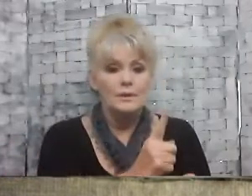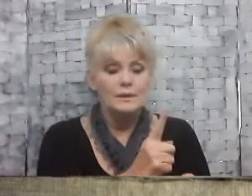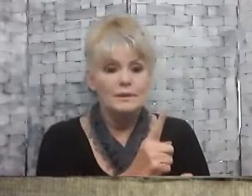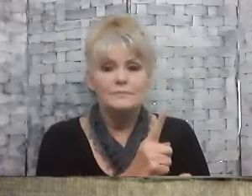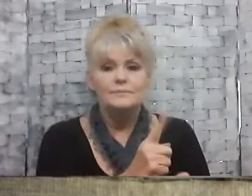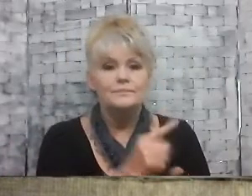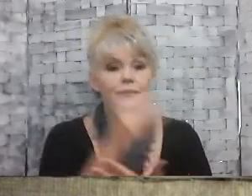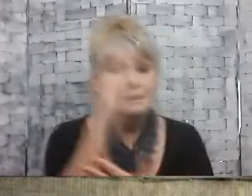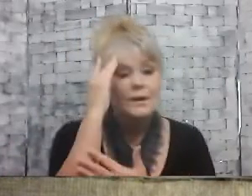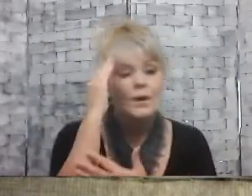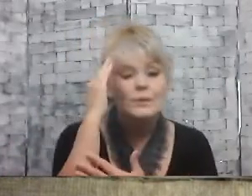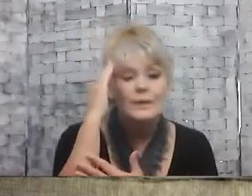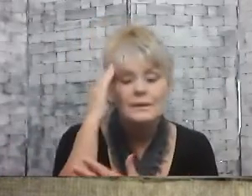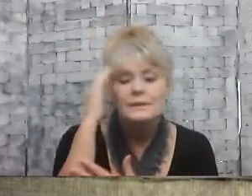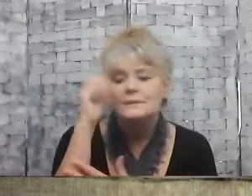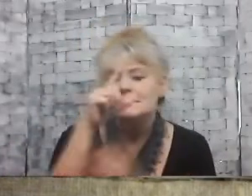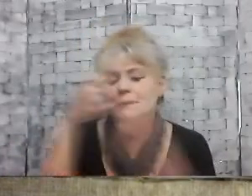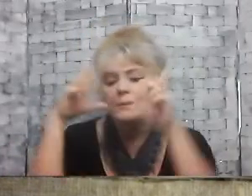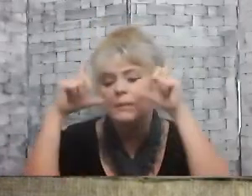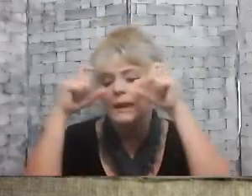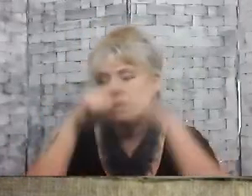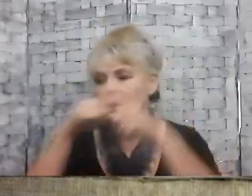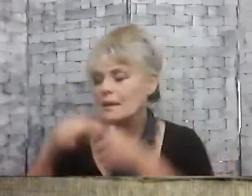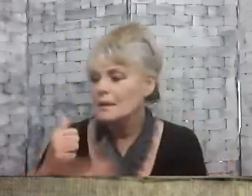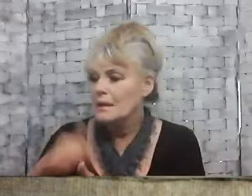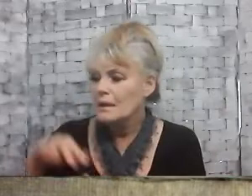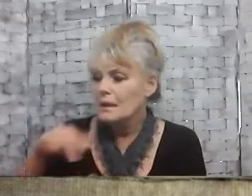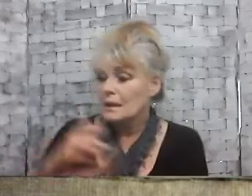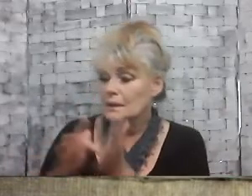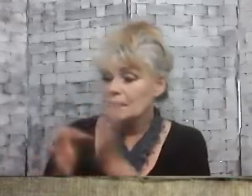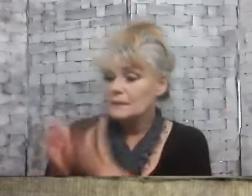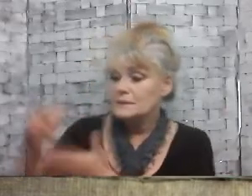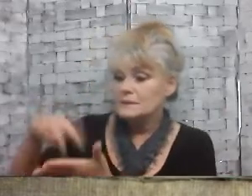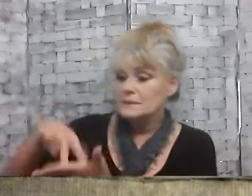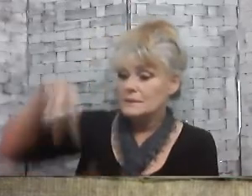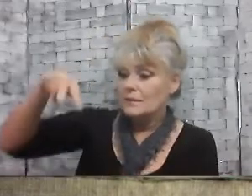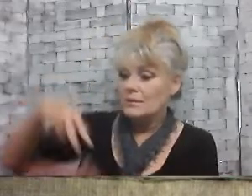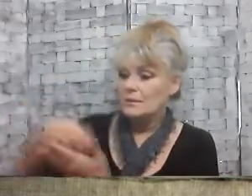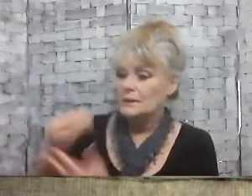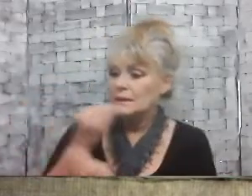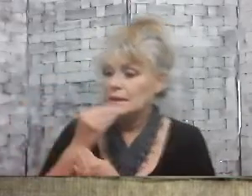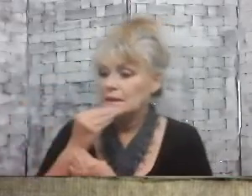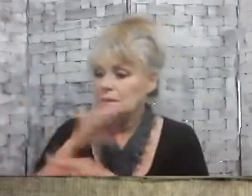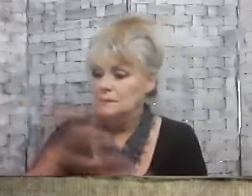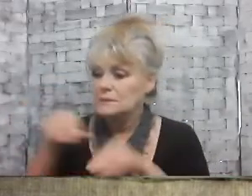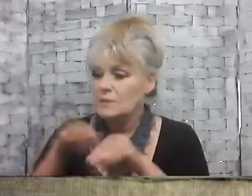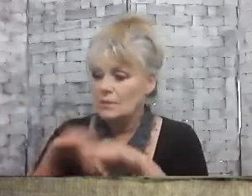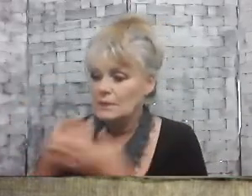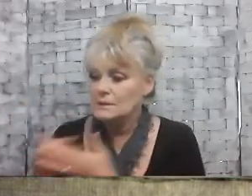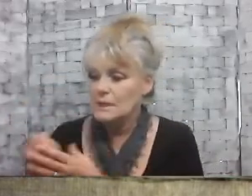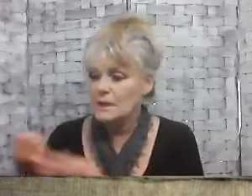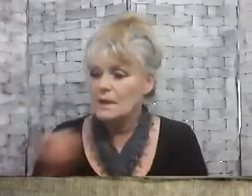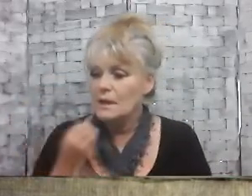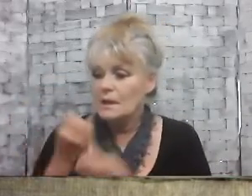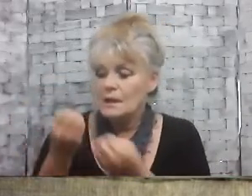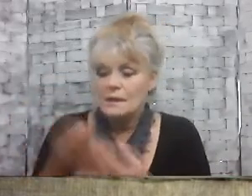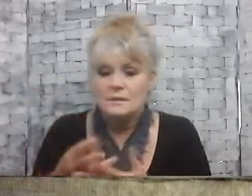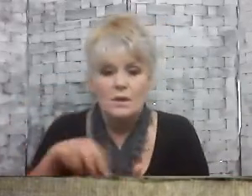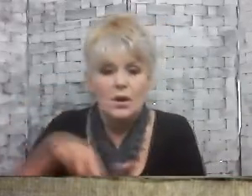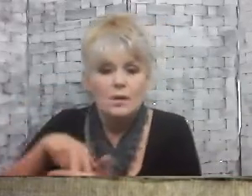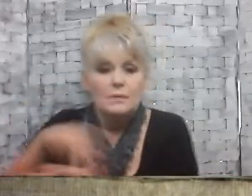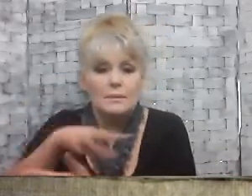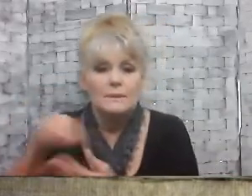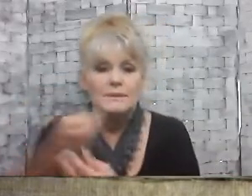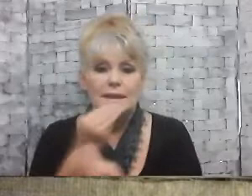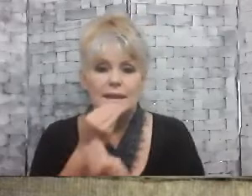my, hier staan Jesus, fisies by mense, sit by mense, eet saam met mense, maar Lukas sê, hy gee deur die